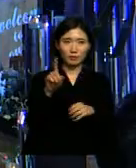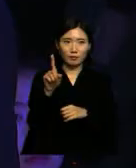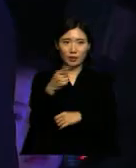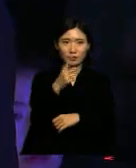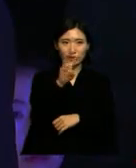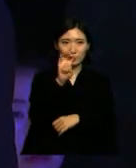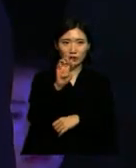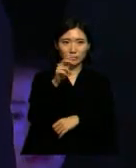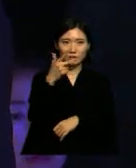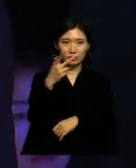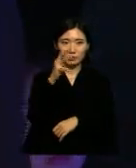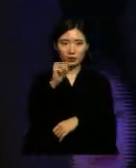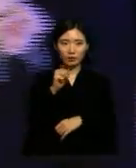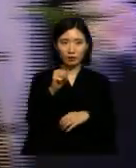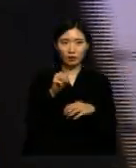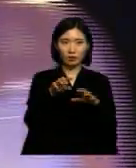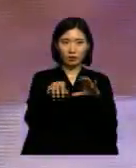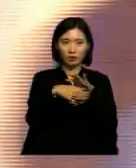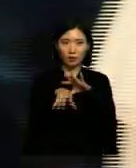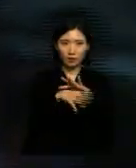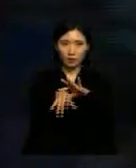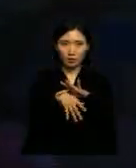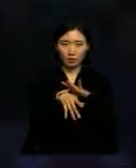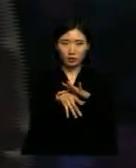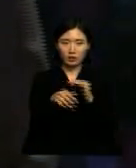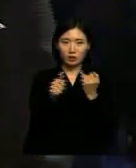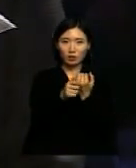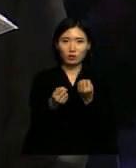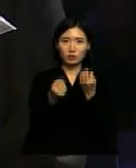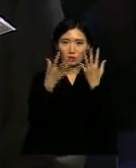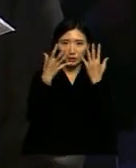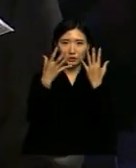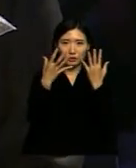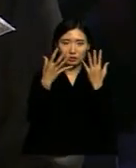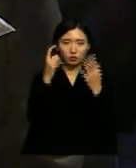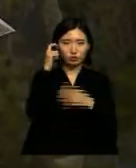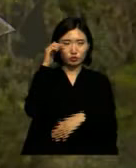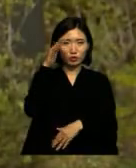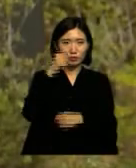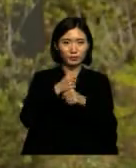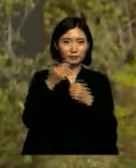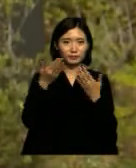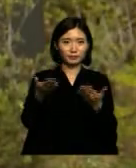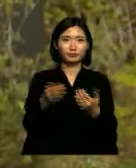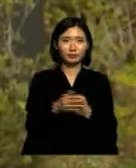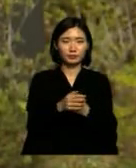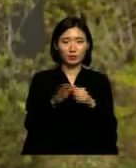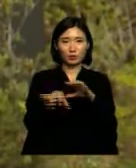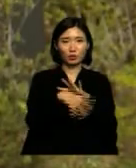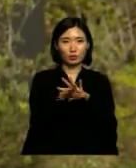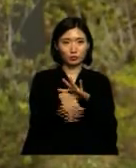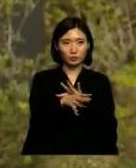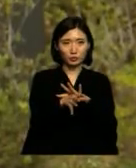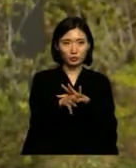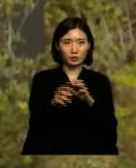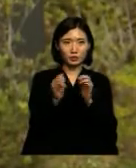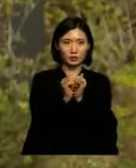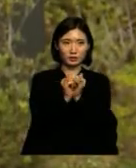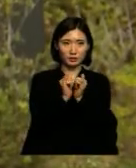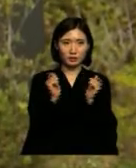터널에 작은 웨딩 무대를 꾸며 잊지 못할 추억을 선사했습니다. 동굴은 우리